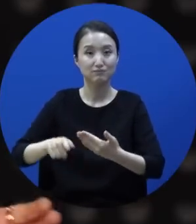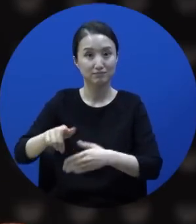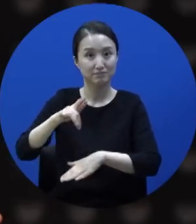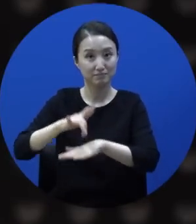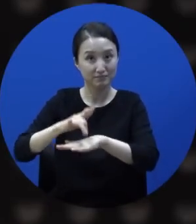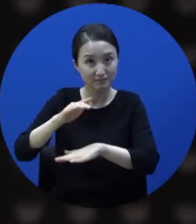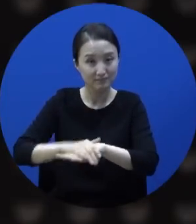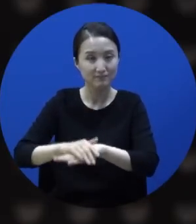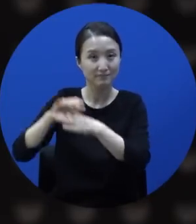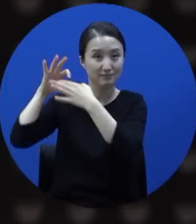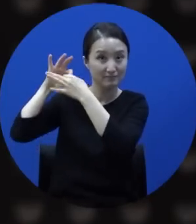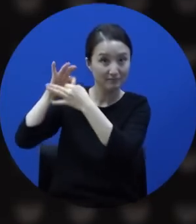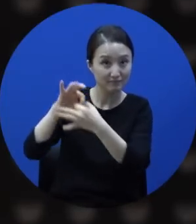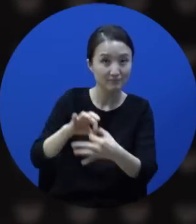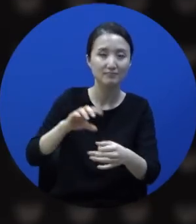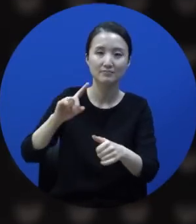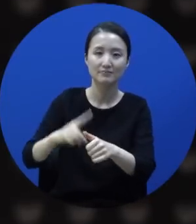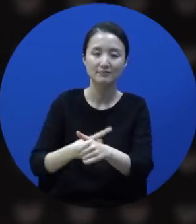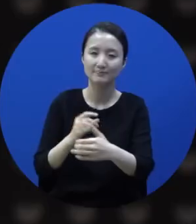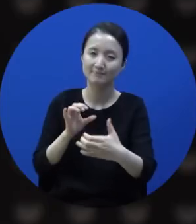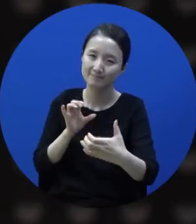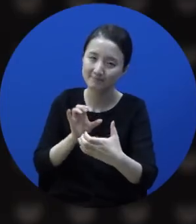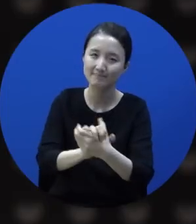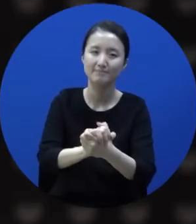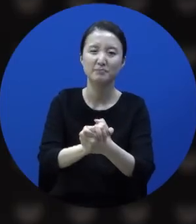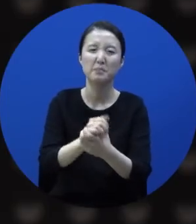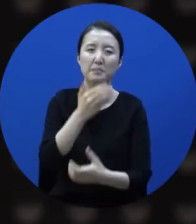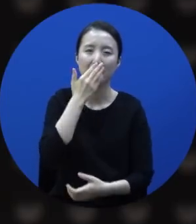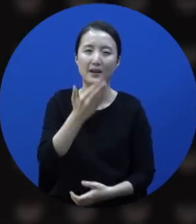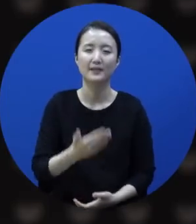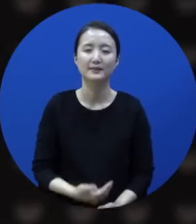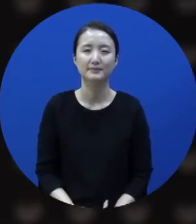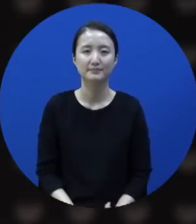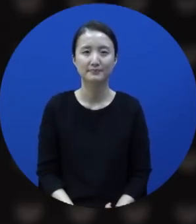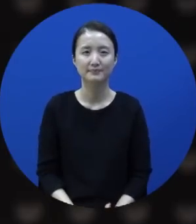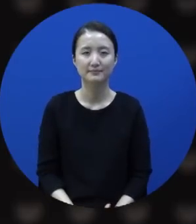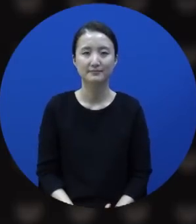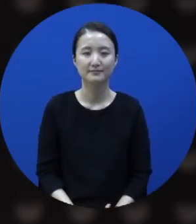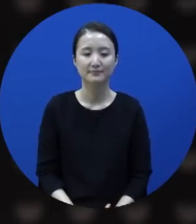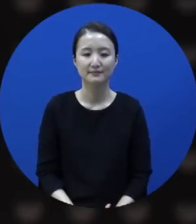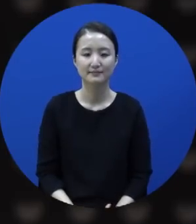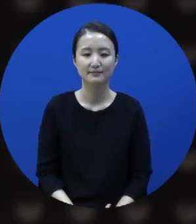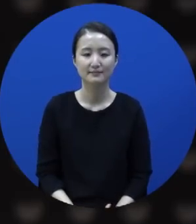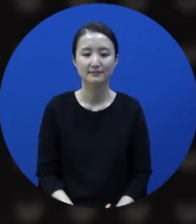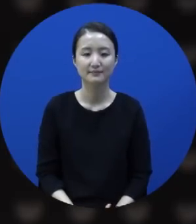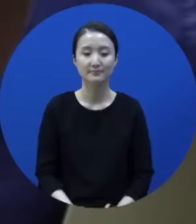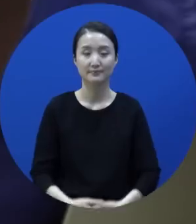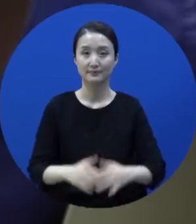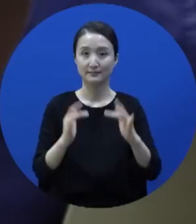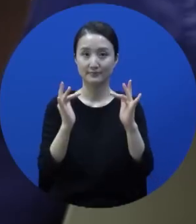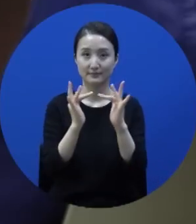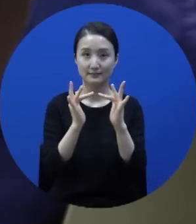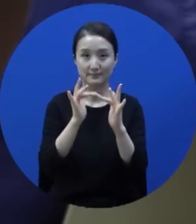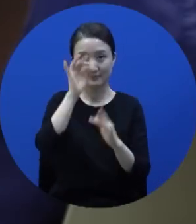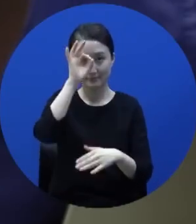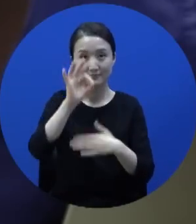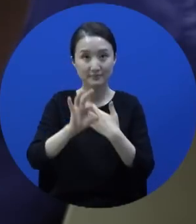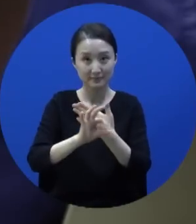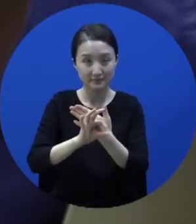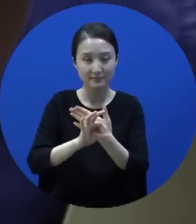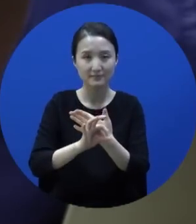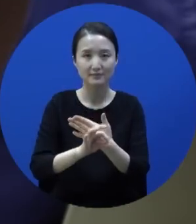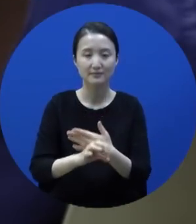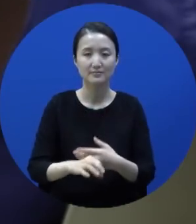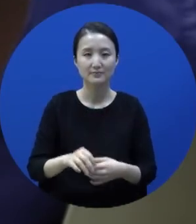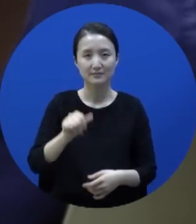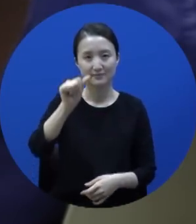정말 제대로 된 관계 맺기가 이뤄진다고 생각이 들어요. 그래서 미디어에서는 우리가